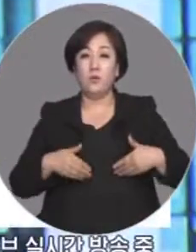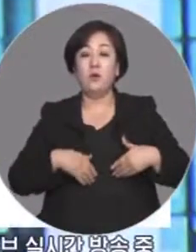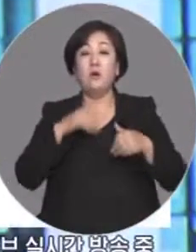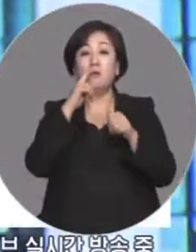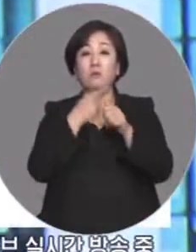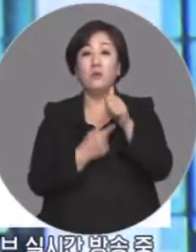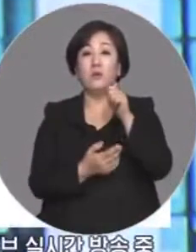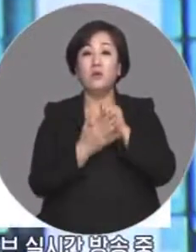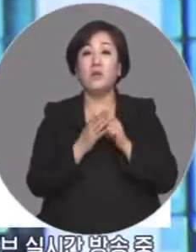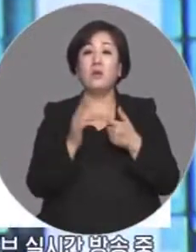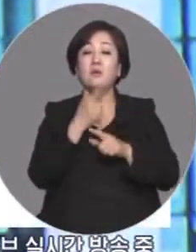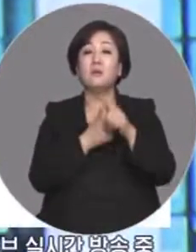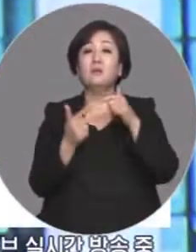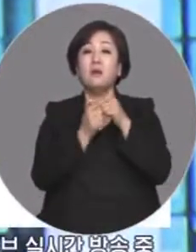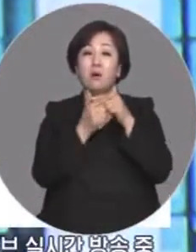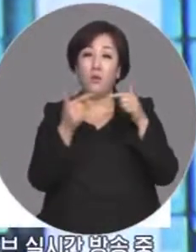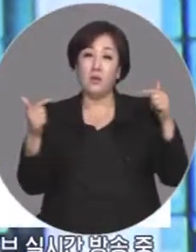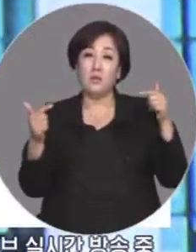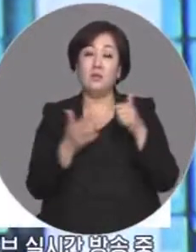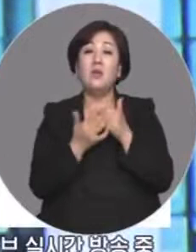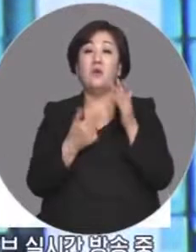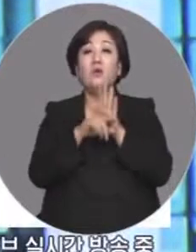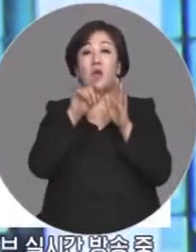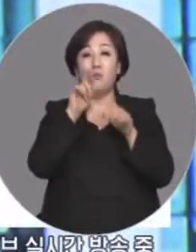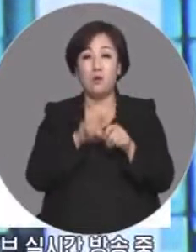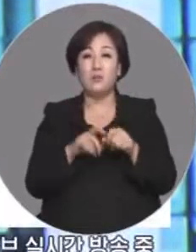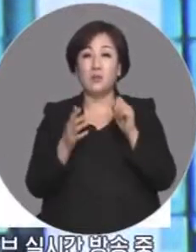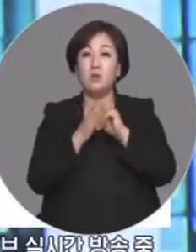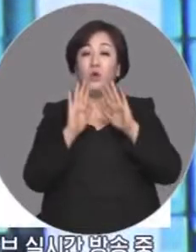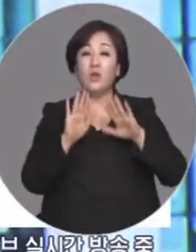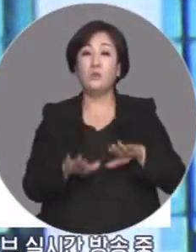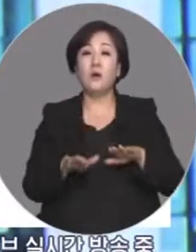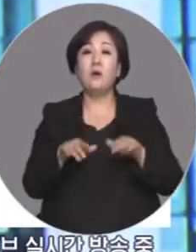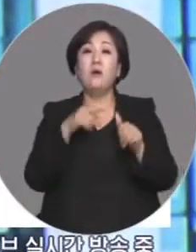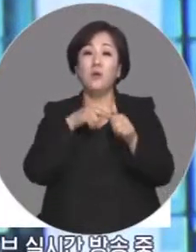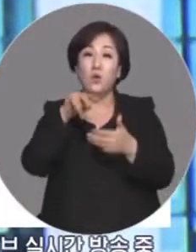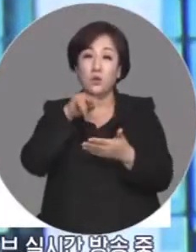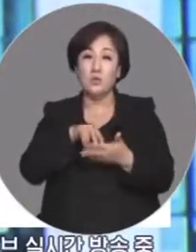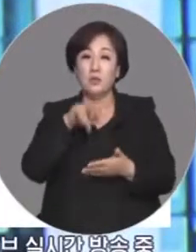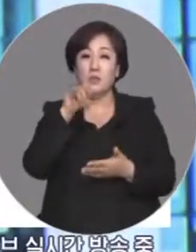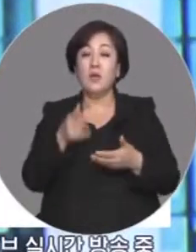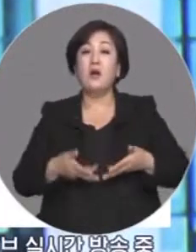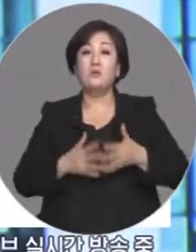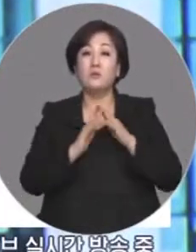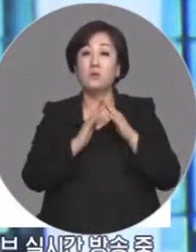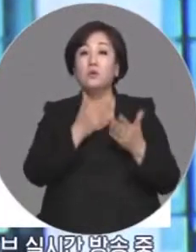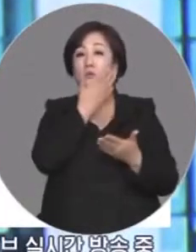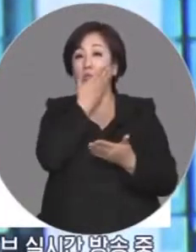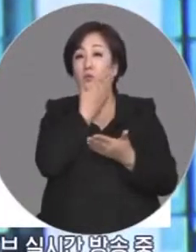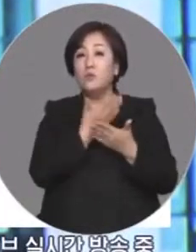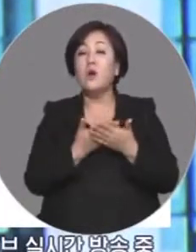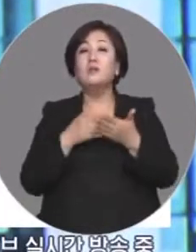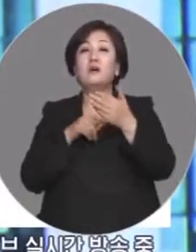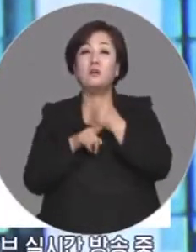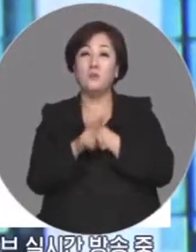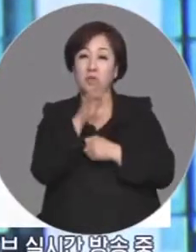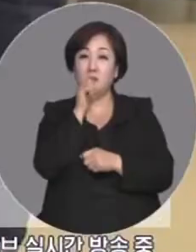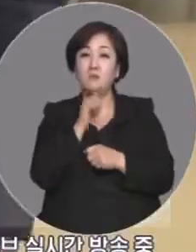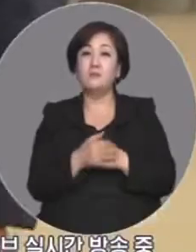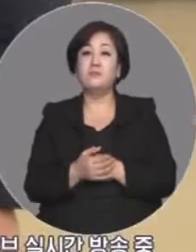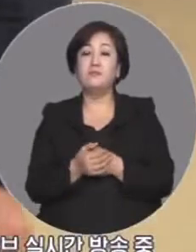솔루션 사업의 확대를 위해서도 이번 교육센터 구축은 중요한 의미를 가진다고